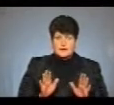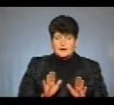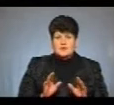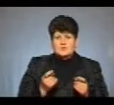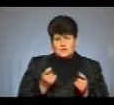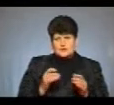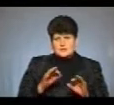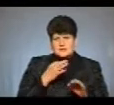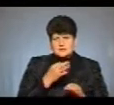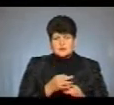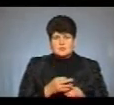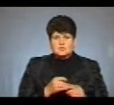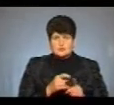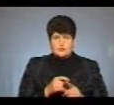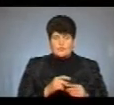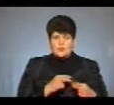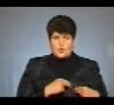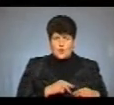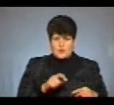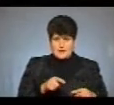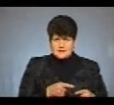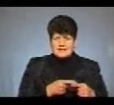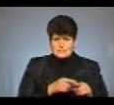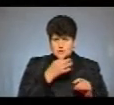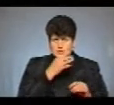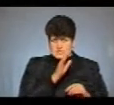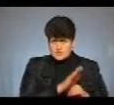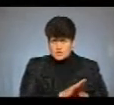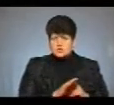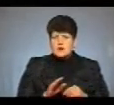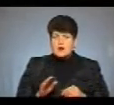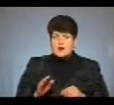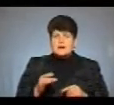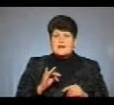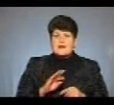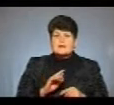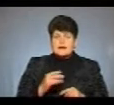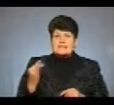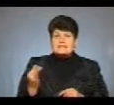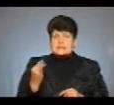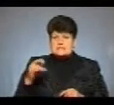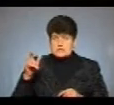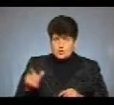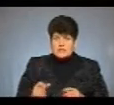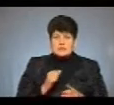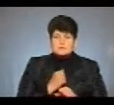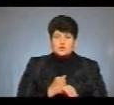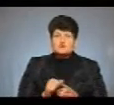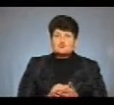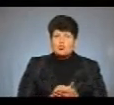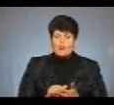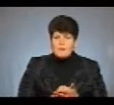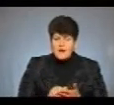передам пізніше словом колезі, який це технічно скаже. З моєї точки зору, як історика, скажімо, який працює з документами, який працює